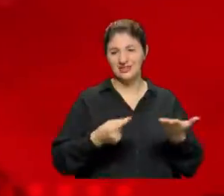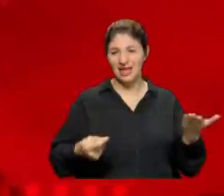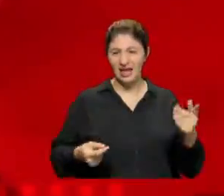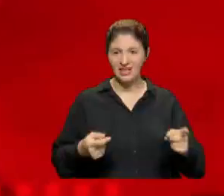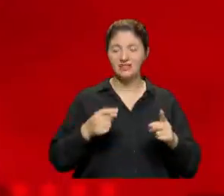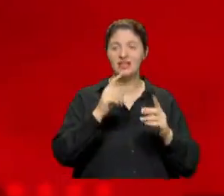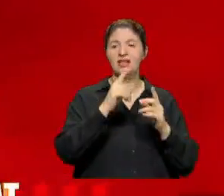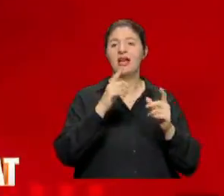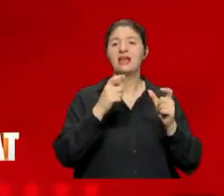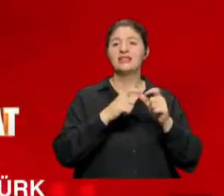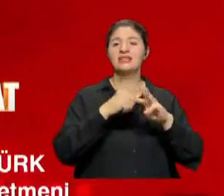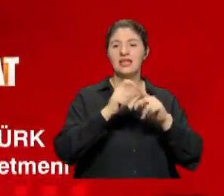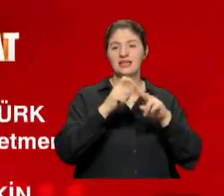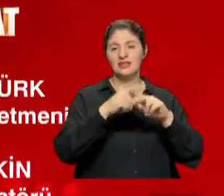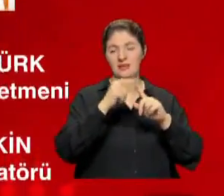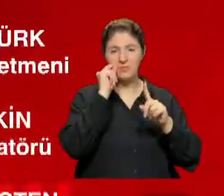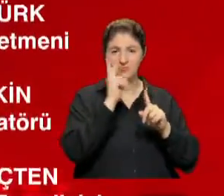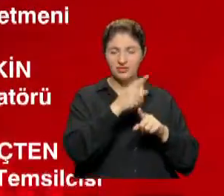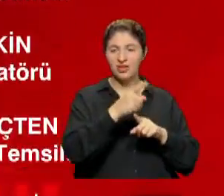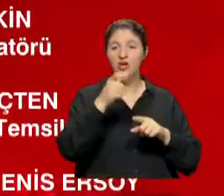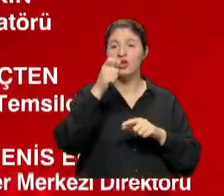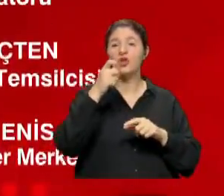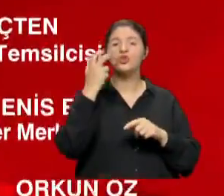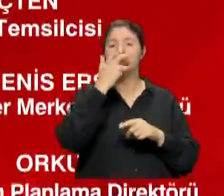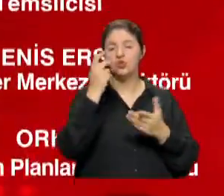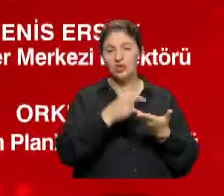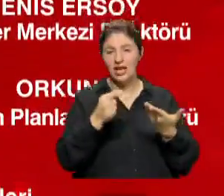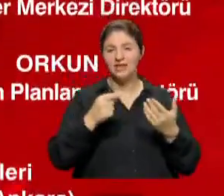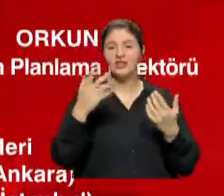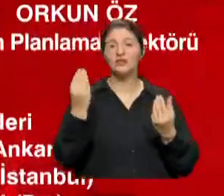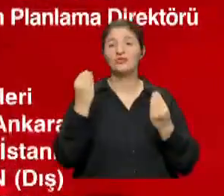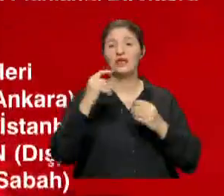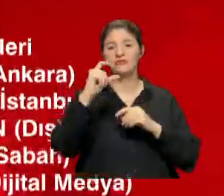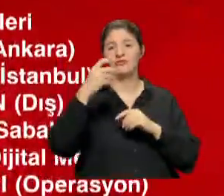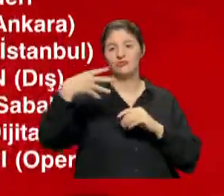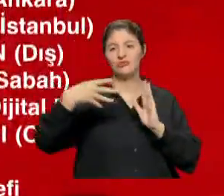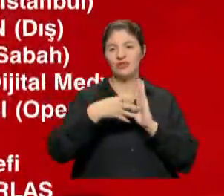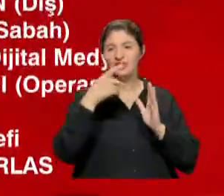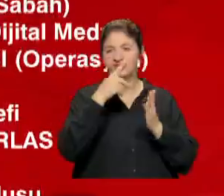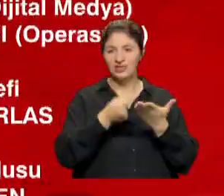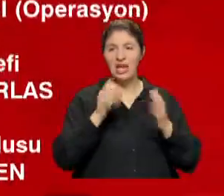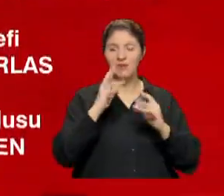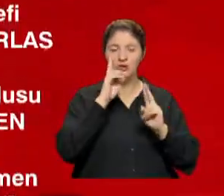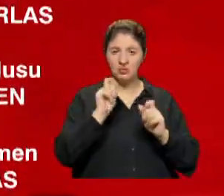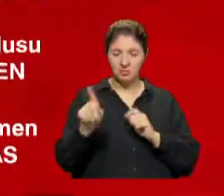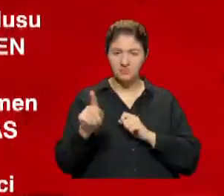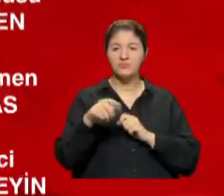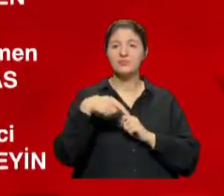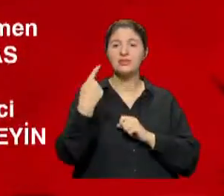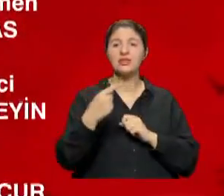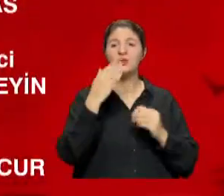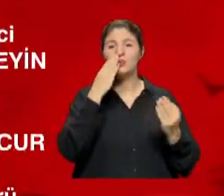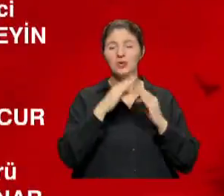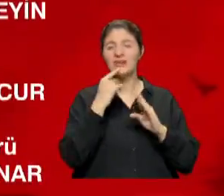akınc kitabı türkülerden Şah dizeler Şükrü Erbaş hemen göstereyim makul